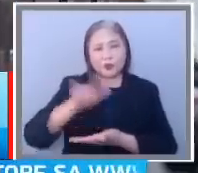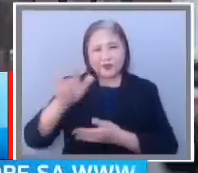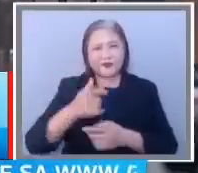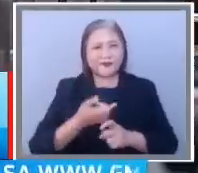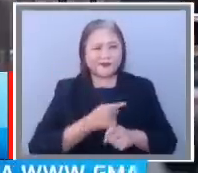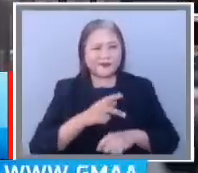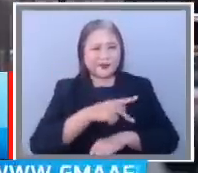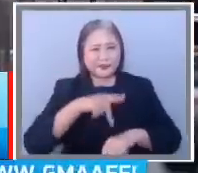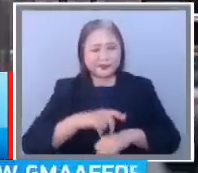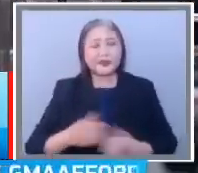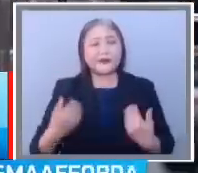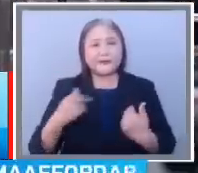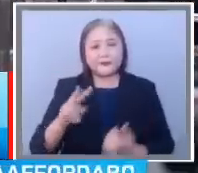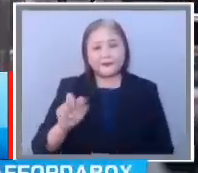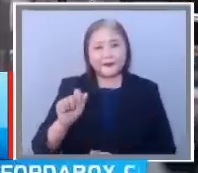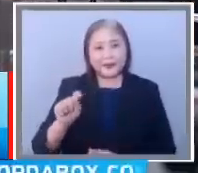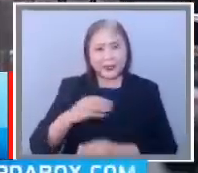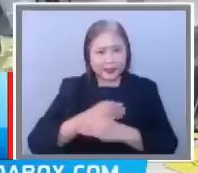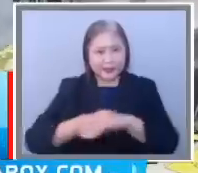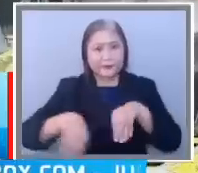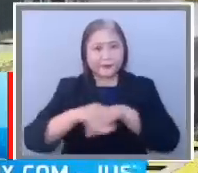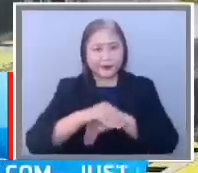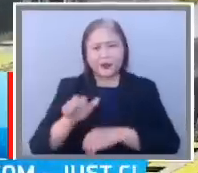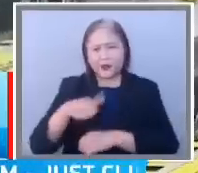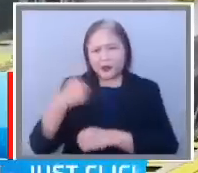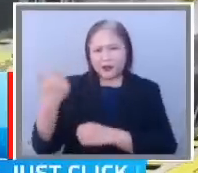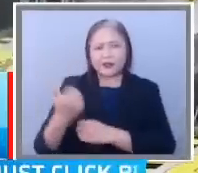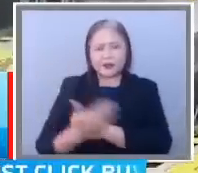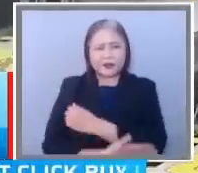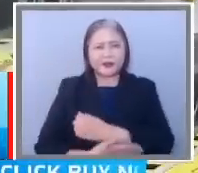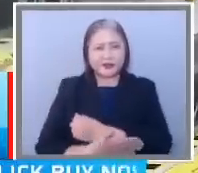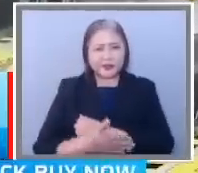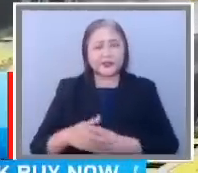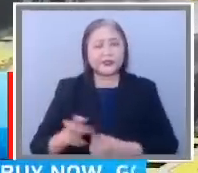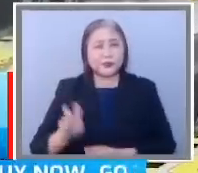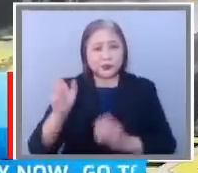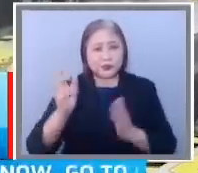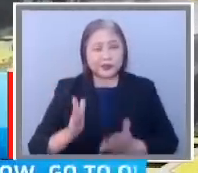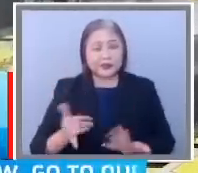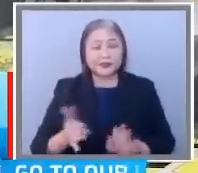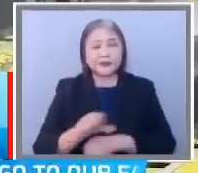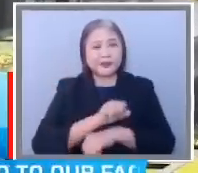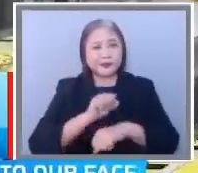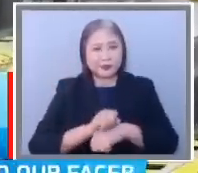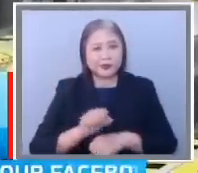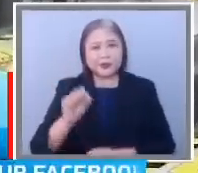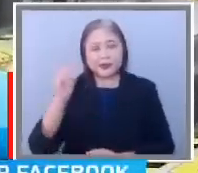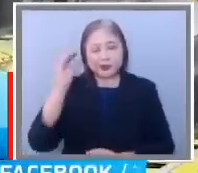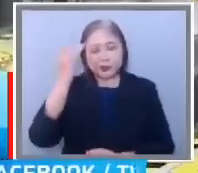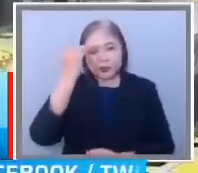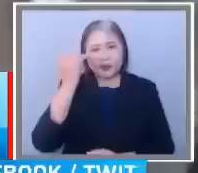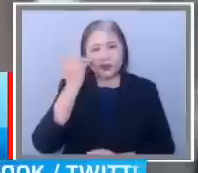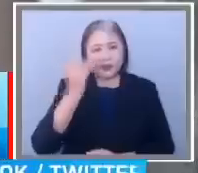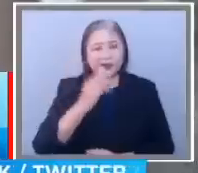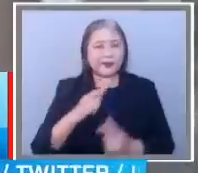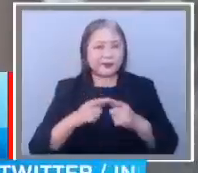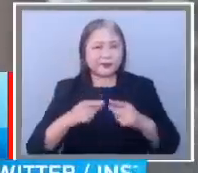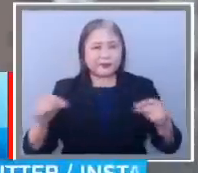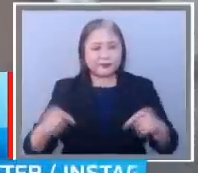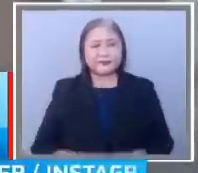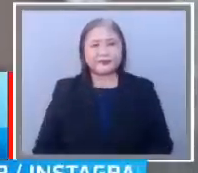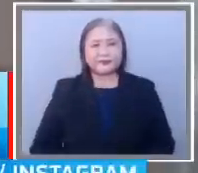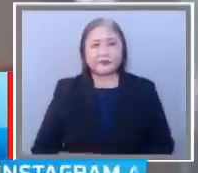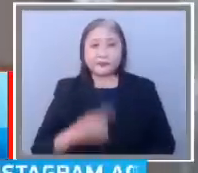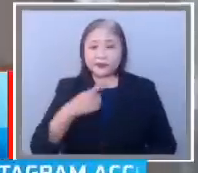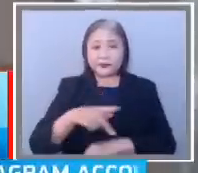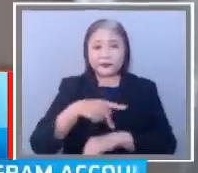refund din sa ibang bansa para sa mga turista tulad sa Singapore, South Korea at Japan. Ayon sa Presidential Communications